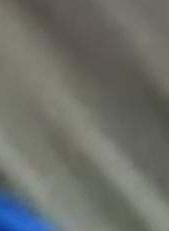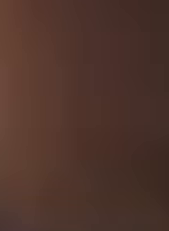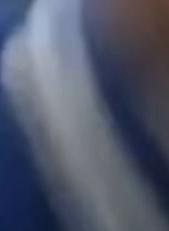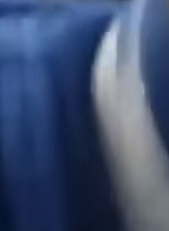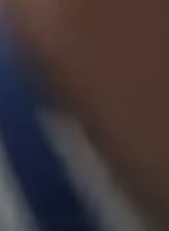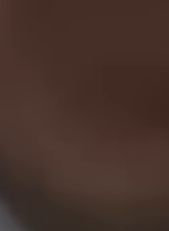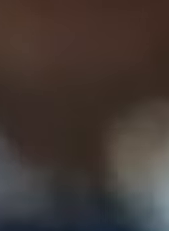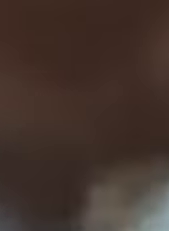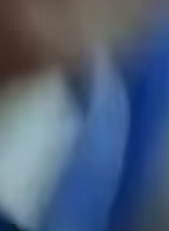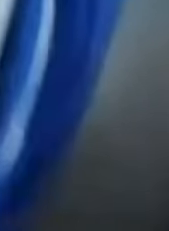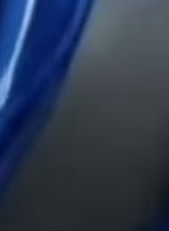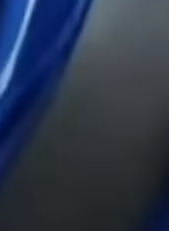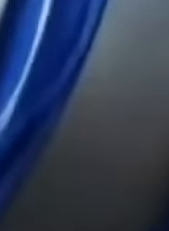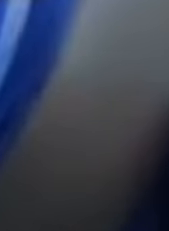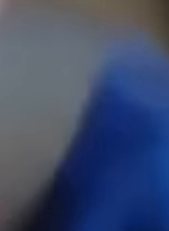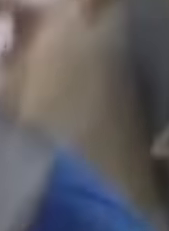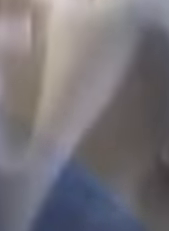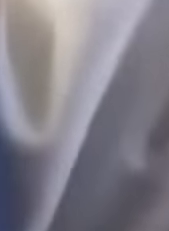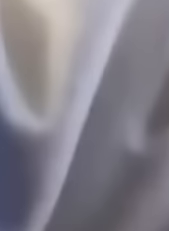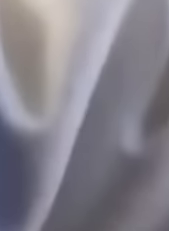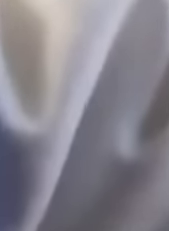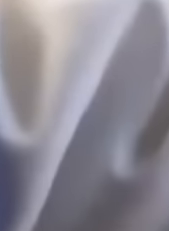아, 머리야. 머리 너무 아파.